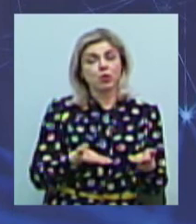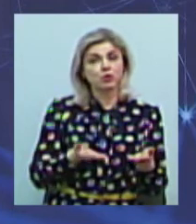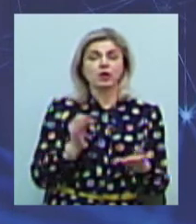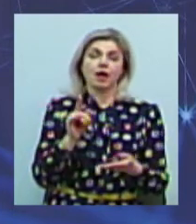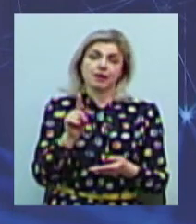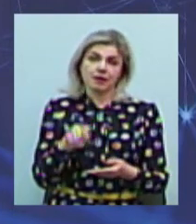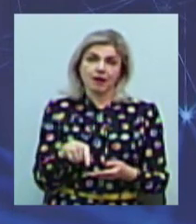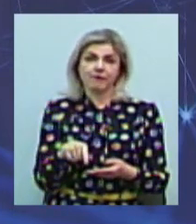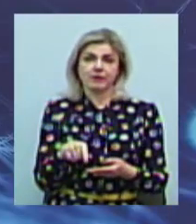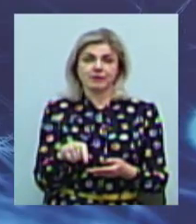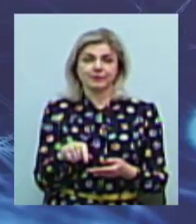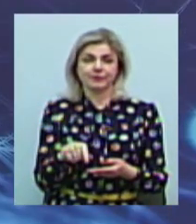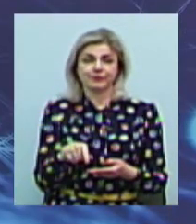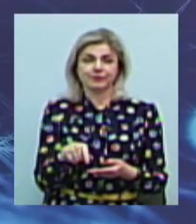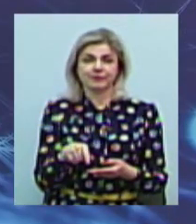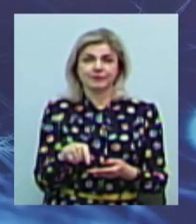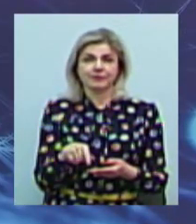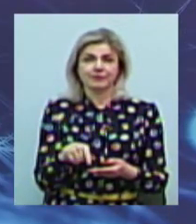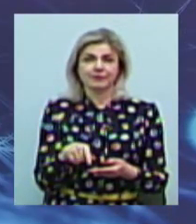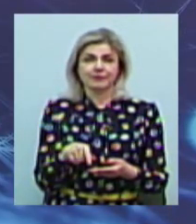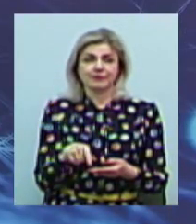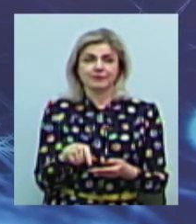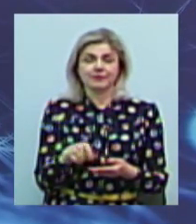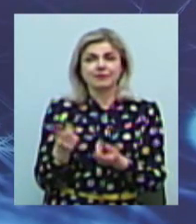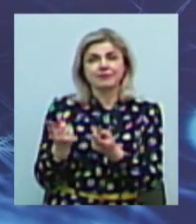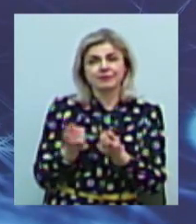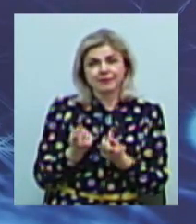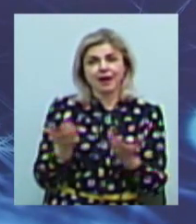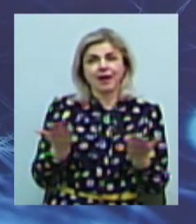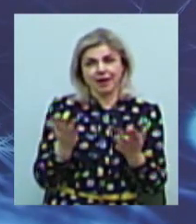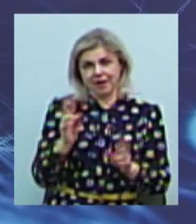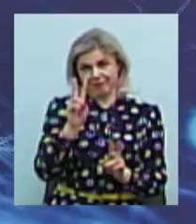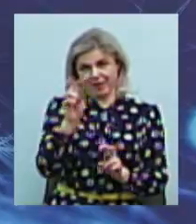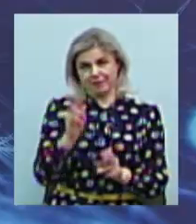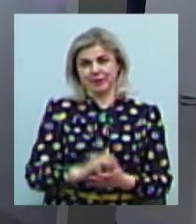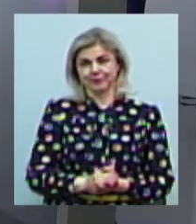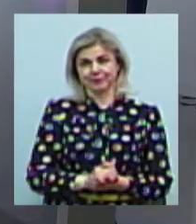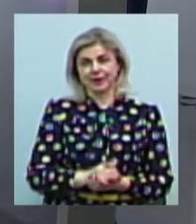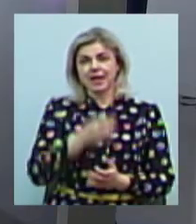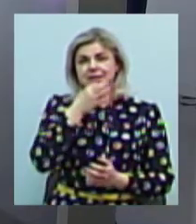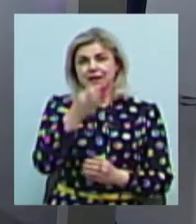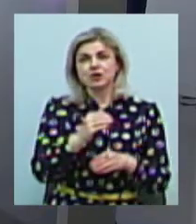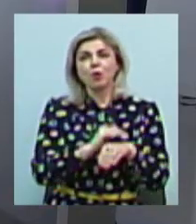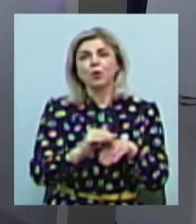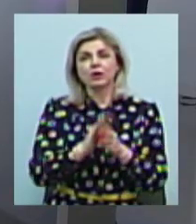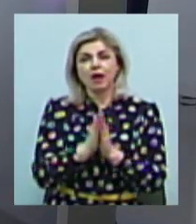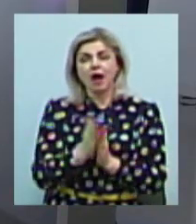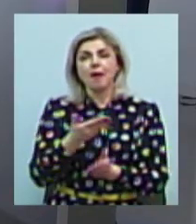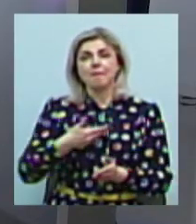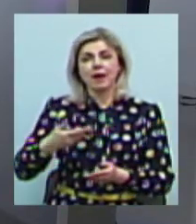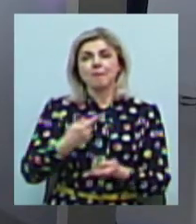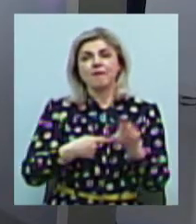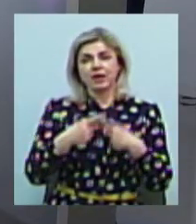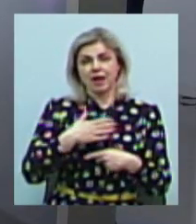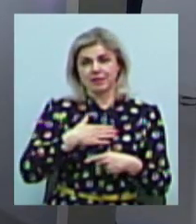навіть там десь переманюють якісь компанії. Скажіть, будь ласка, ми повертаємося до